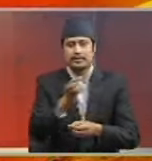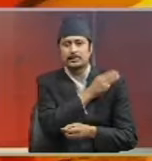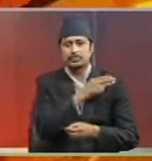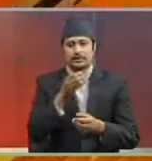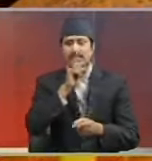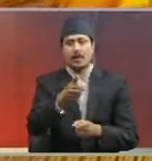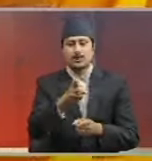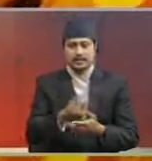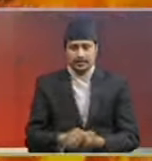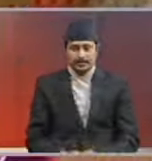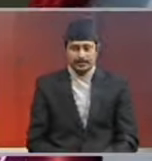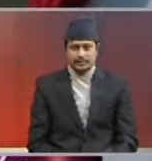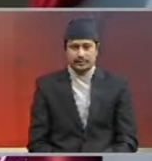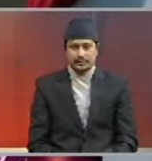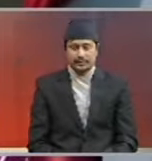चेतावनी।